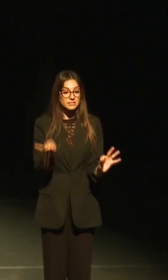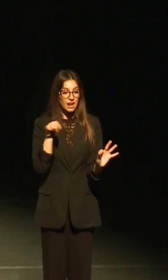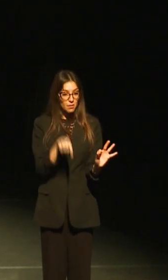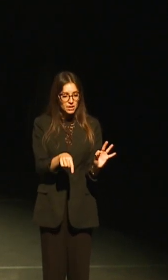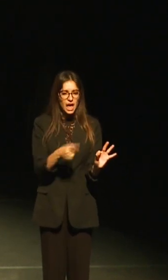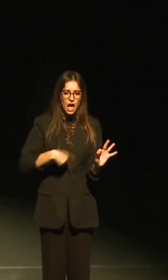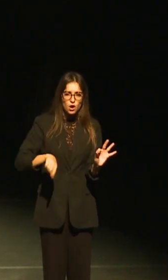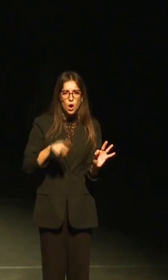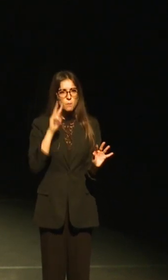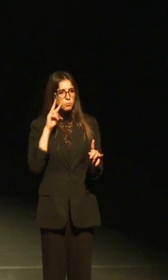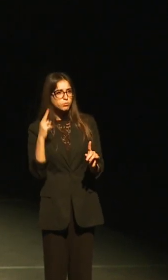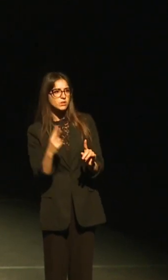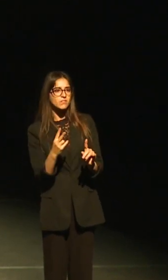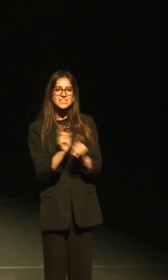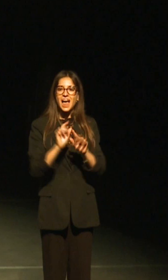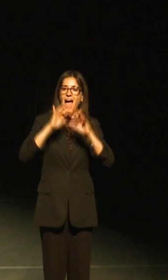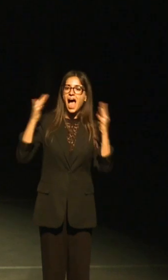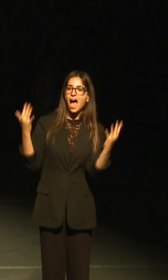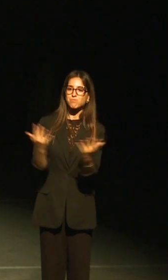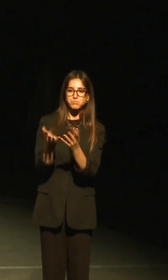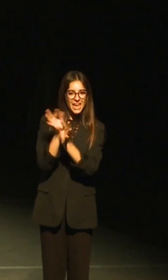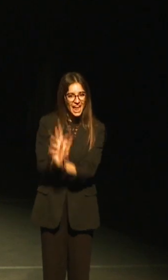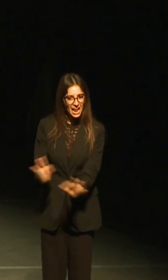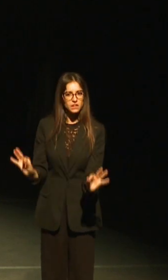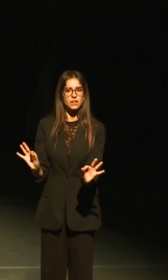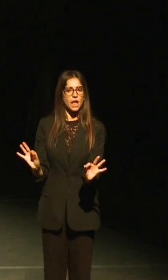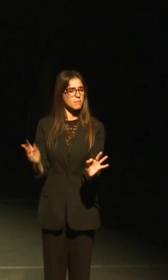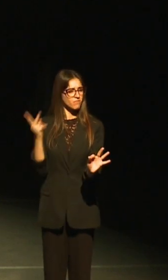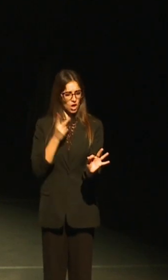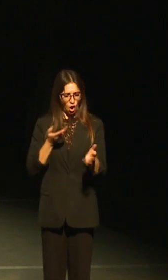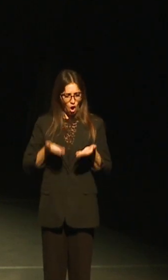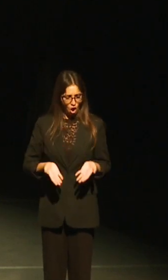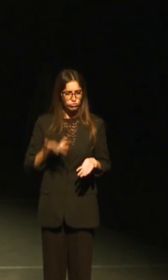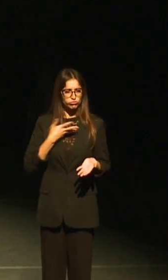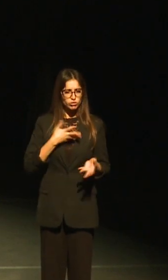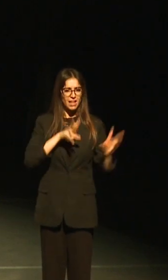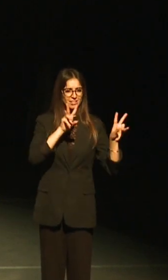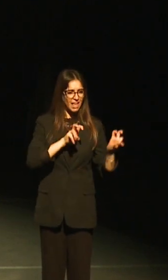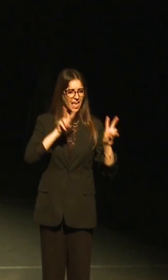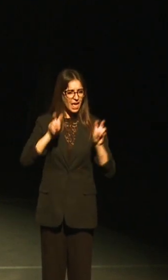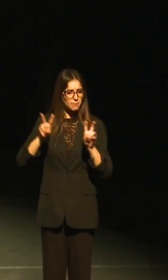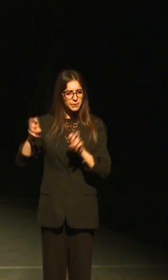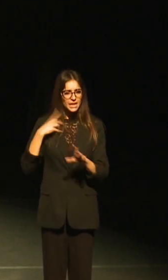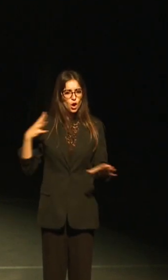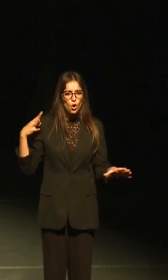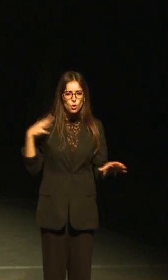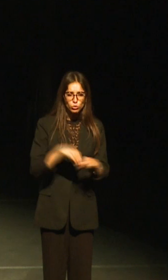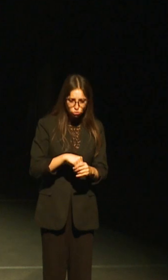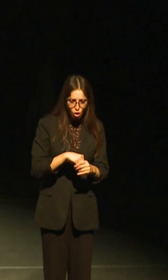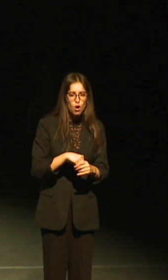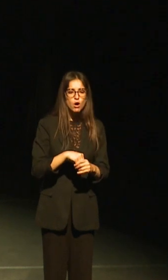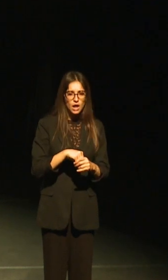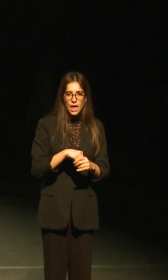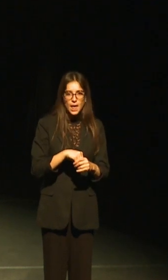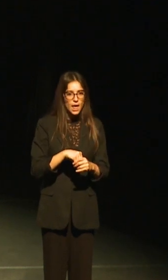meno in chiave Green oggi ci sono alcuni temi di inclusione che sono assolutamente